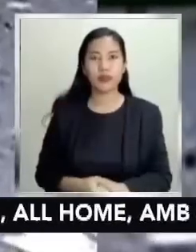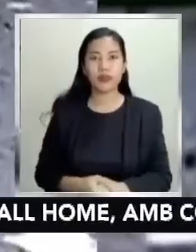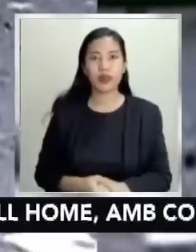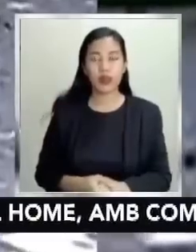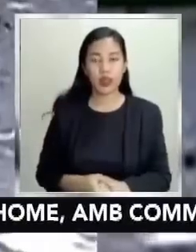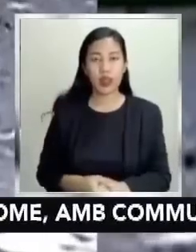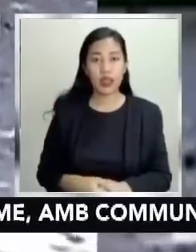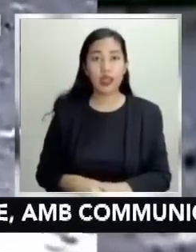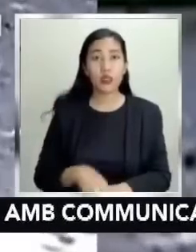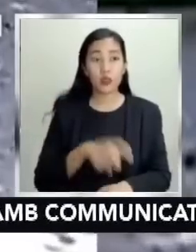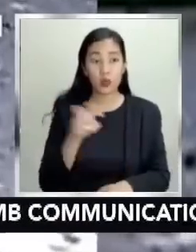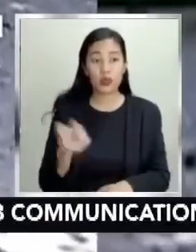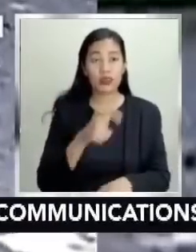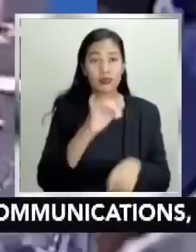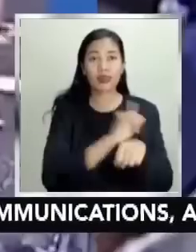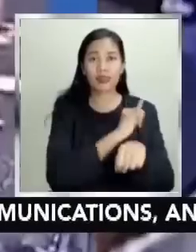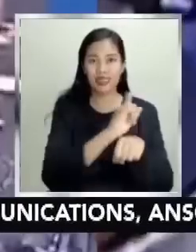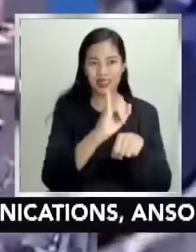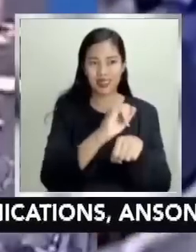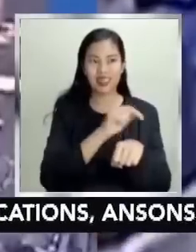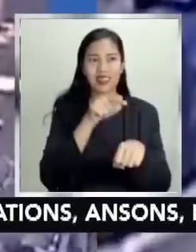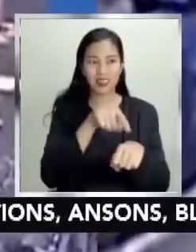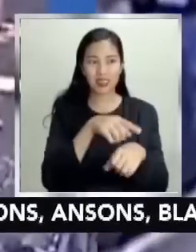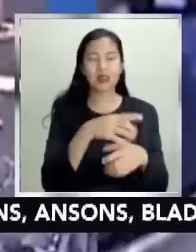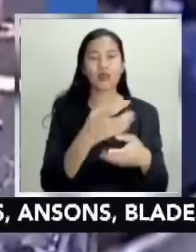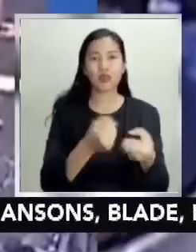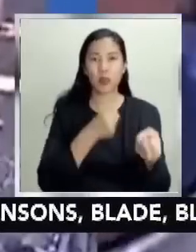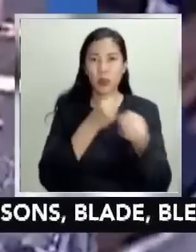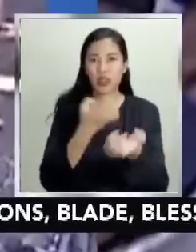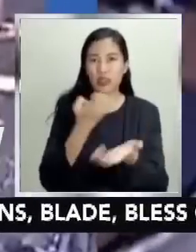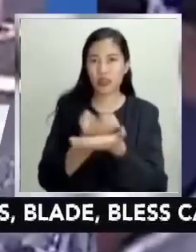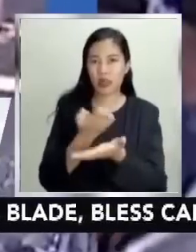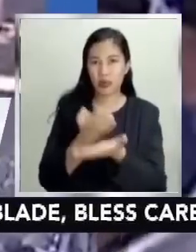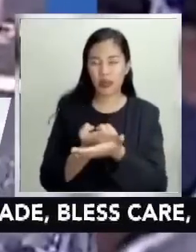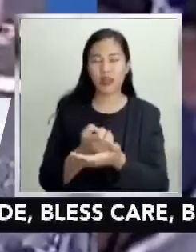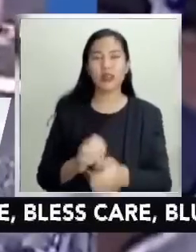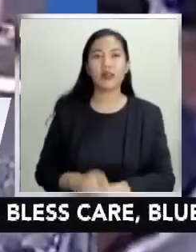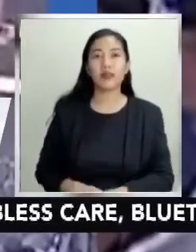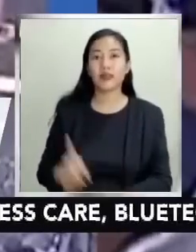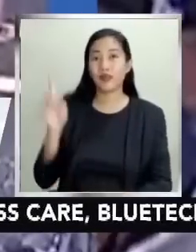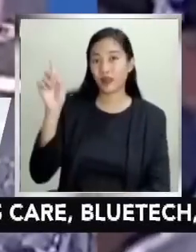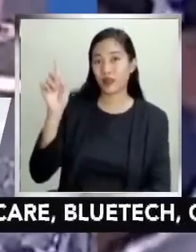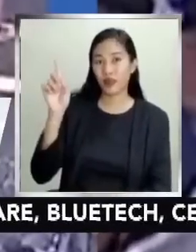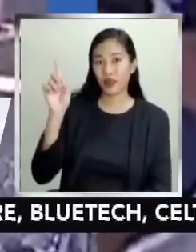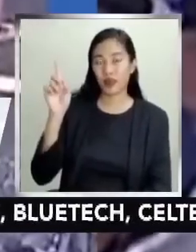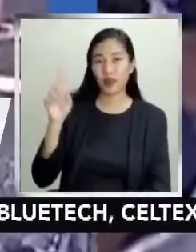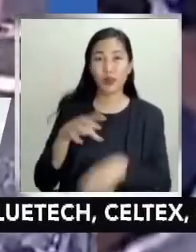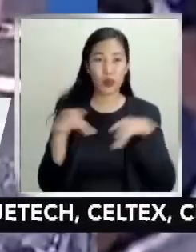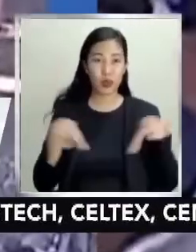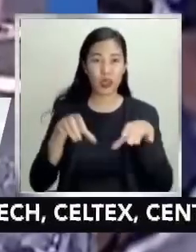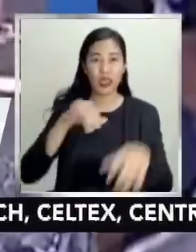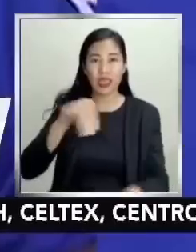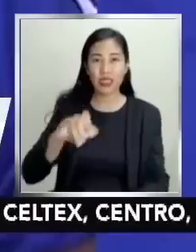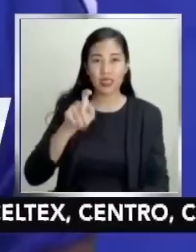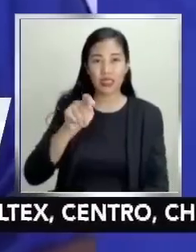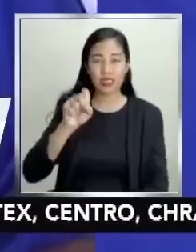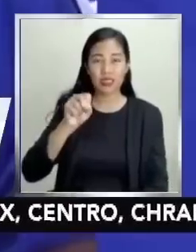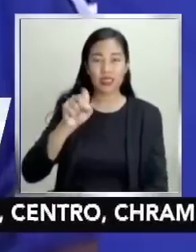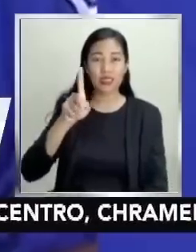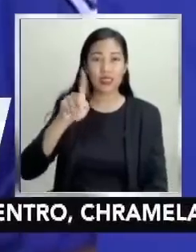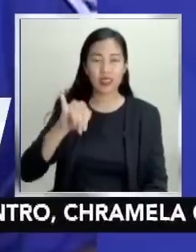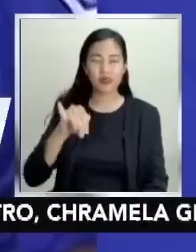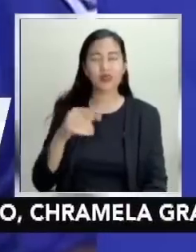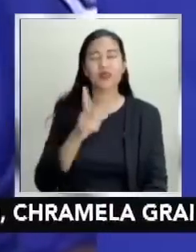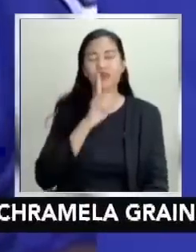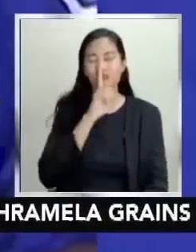ng Oriental Mindoro. Ang jet ski operator na si Romeo, aminadong nababahala sa balita. Kasi kung sa